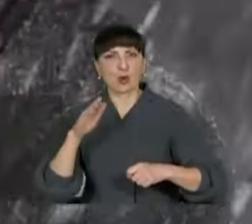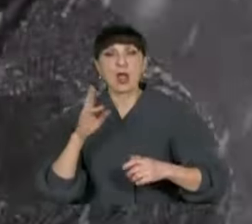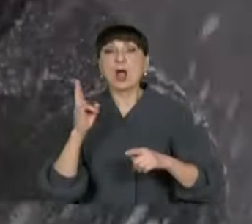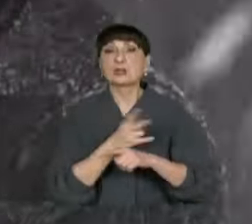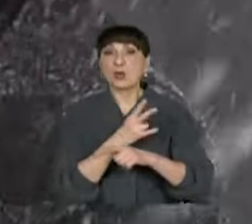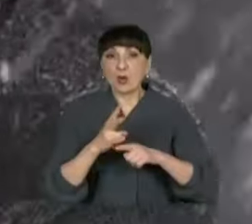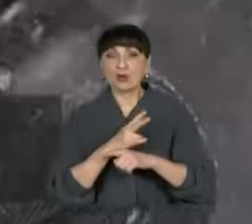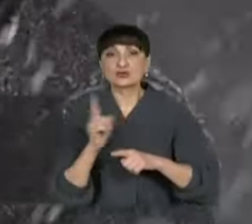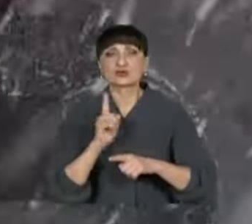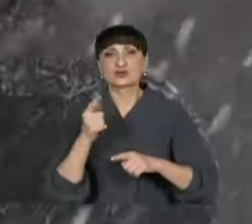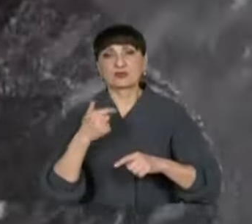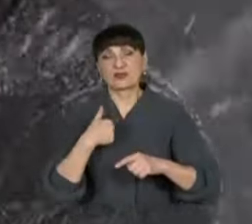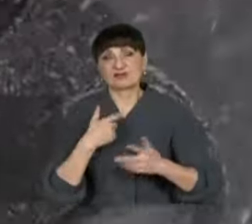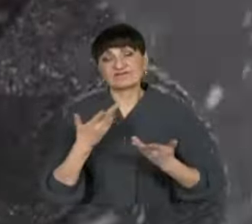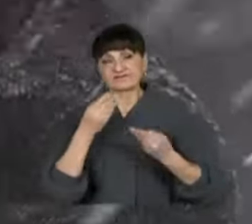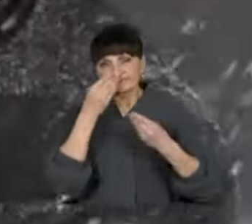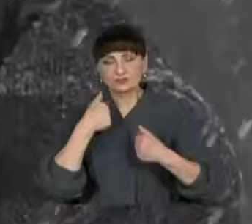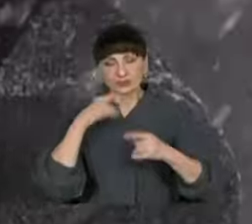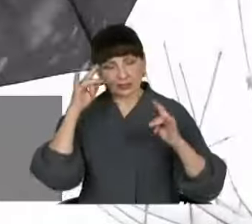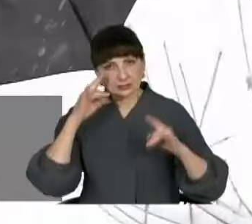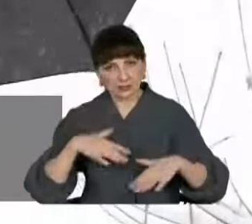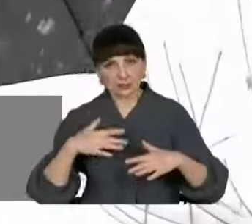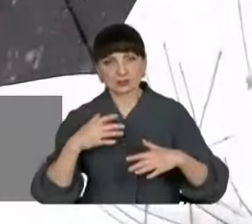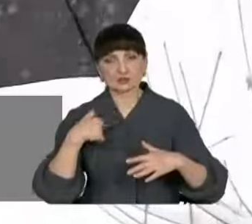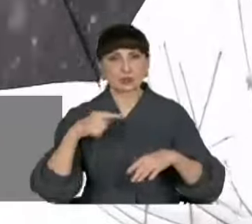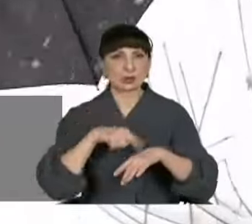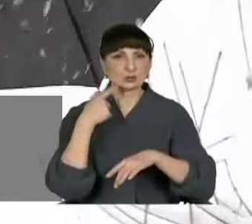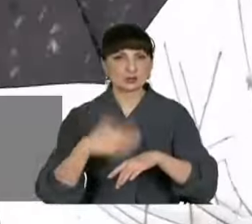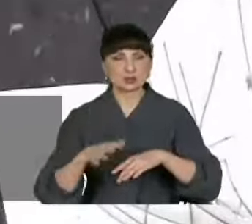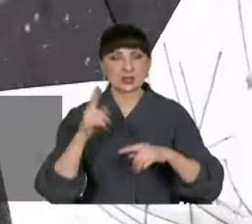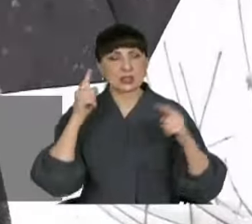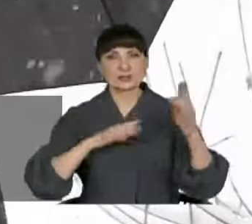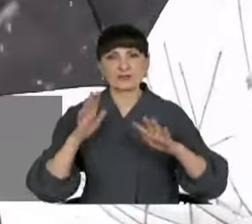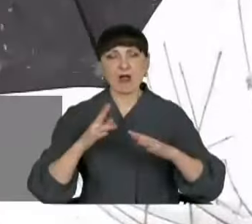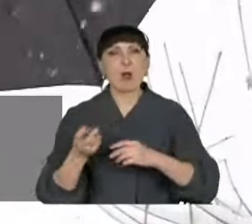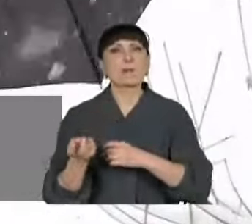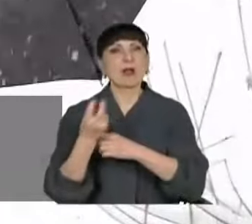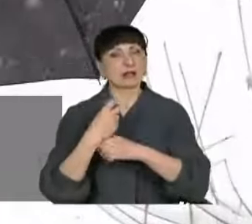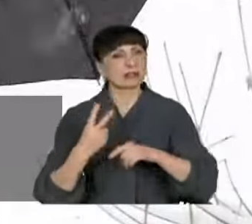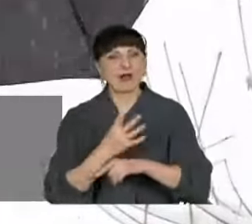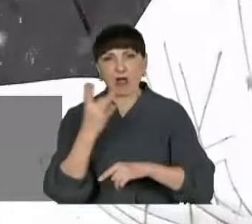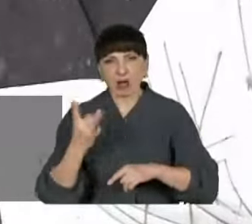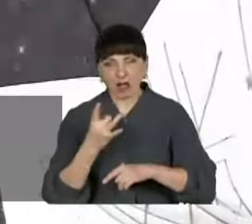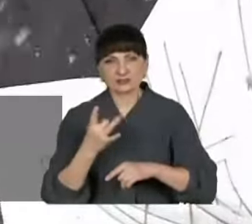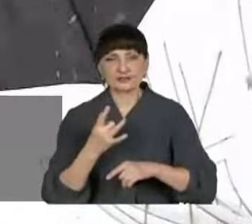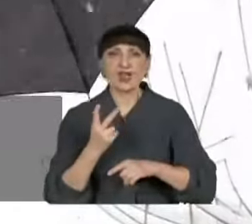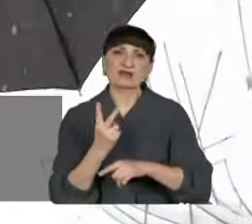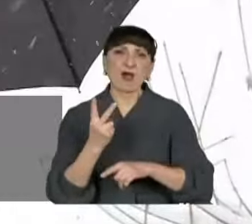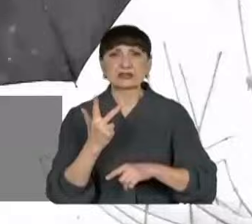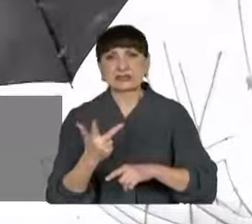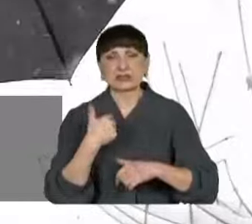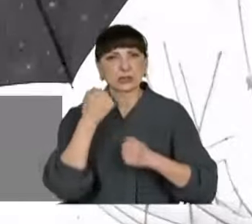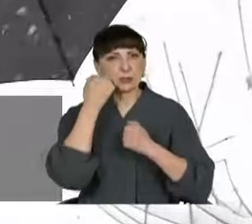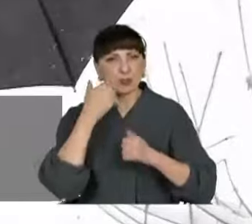чтобы подогнать меня, что ли, чтобы я уже не сомневалась, приходили два раза. Два или три раза, я не